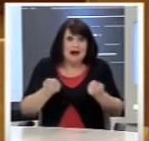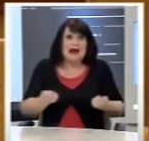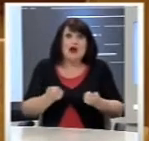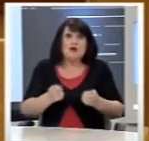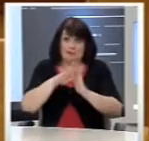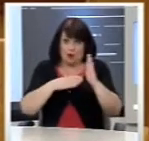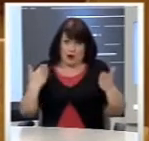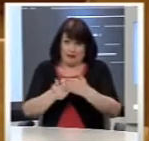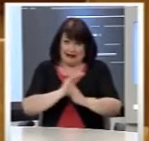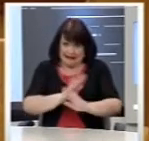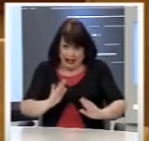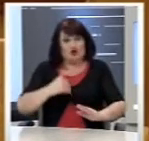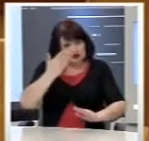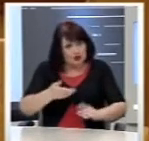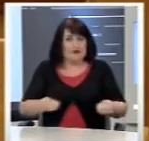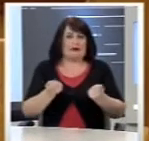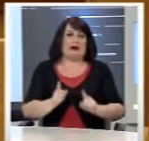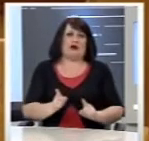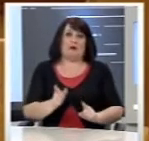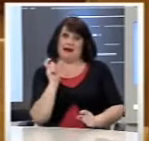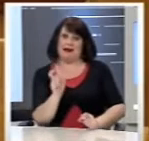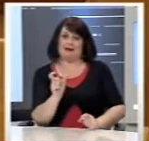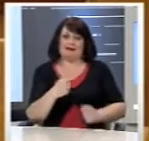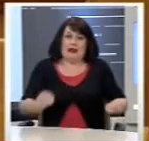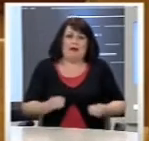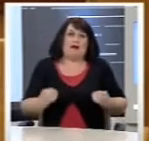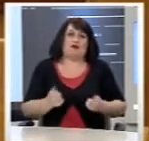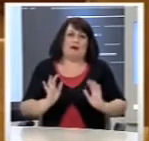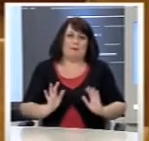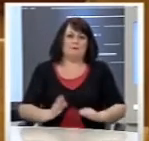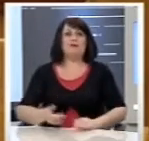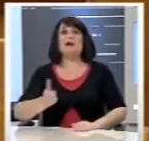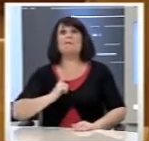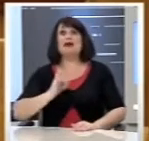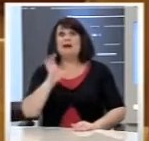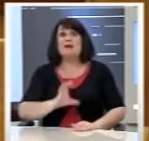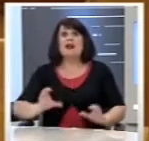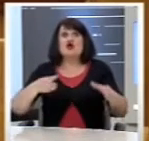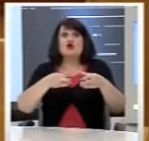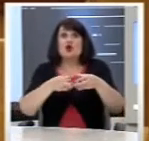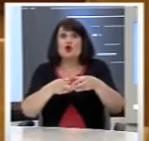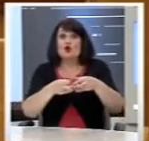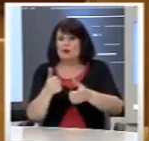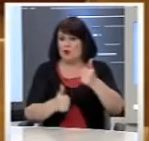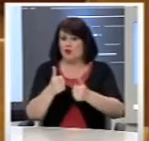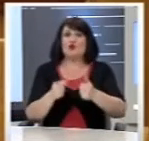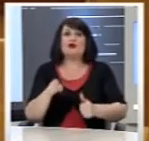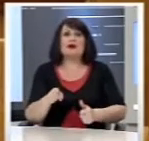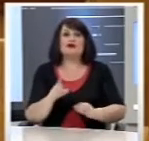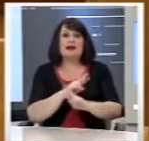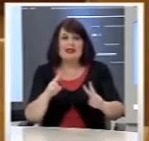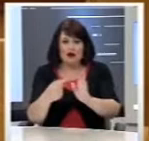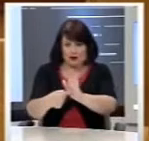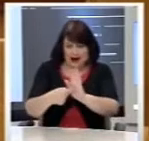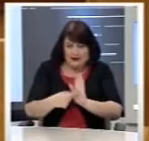του προγράμματος. Προσέξτε, αυτό που περιμέναμε από το Eurogroup του Ιουνίου ήταν ένα καθαρό σήμα